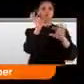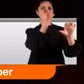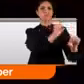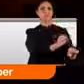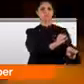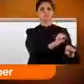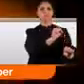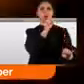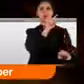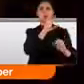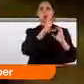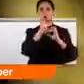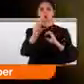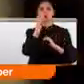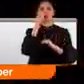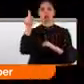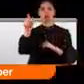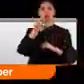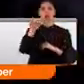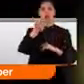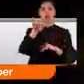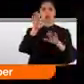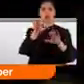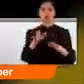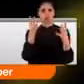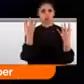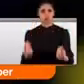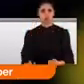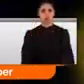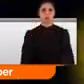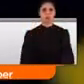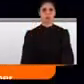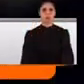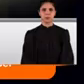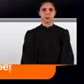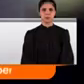Katil zanlısını taşıyan otobüs Ankara yakınlarında durduruldu.